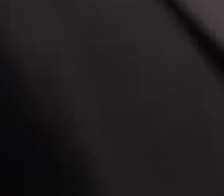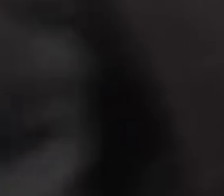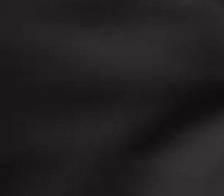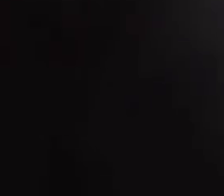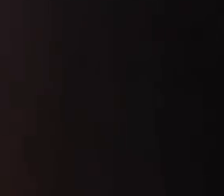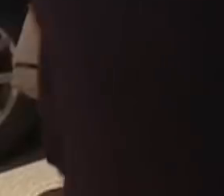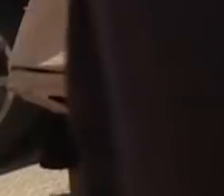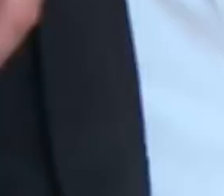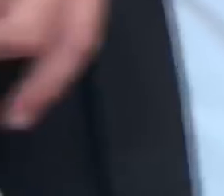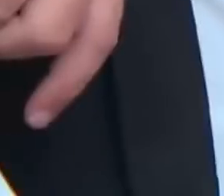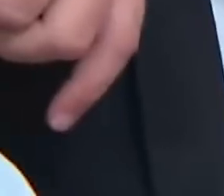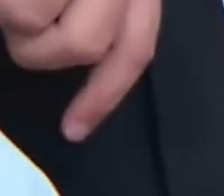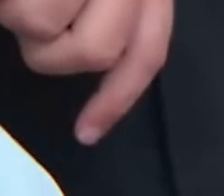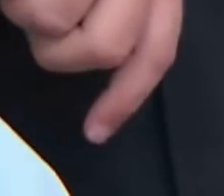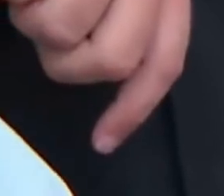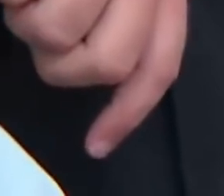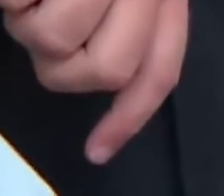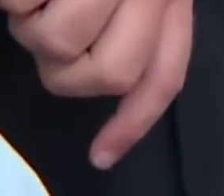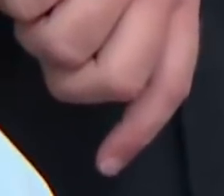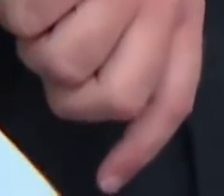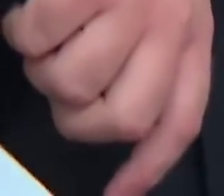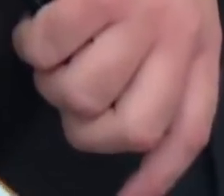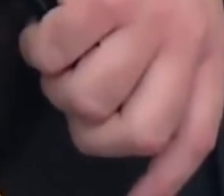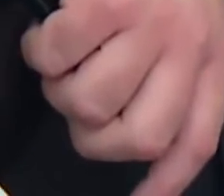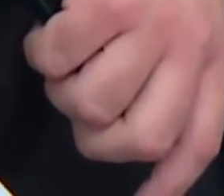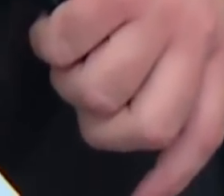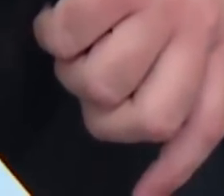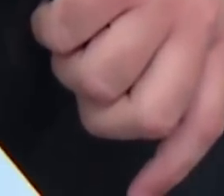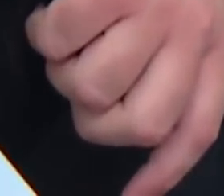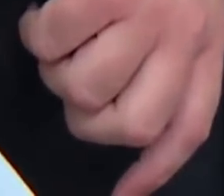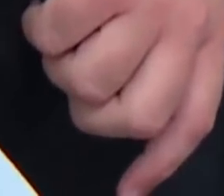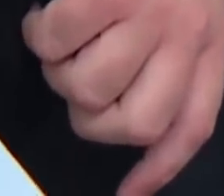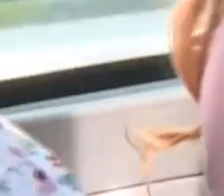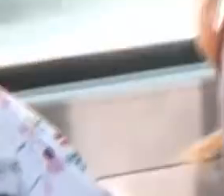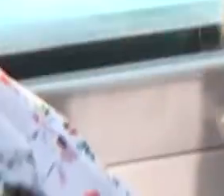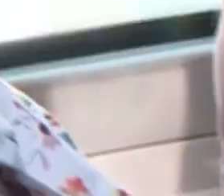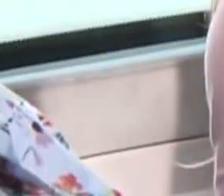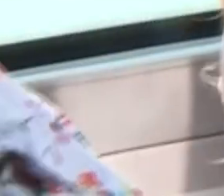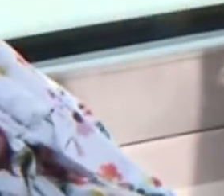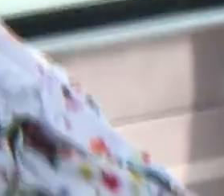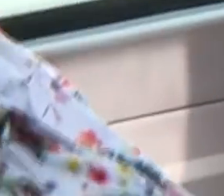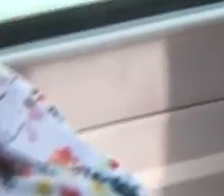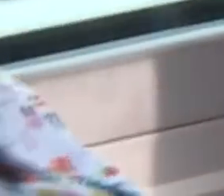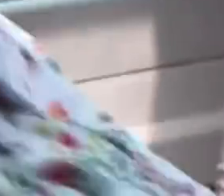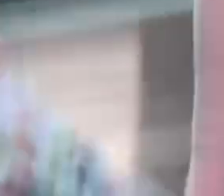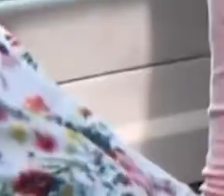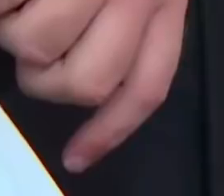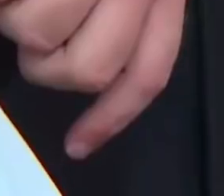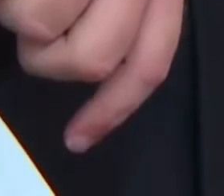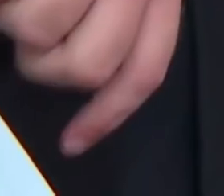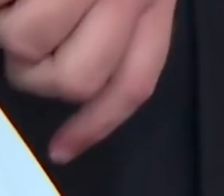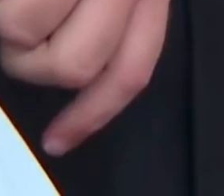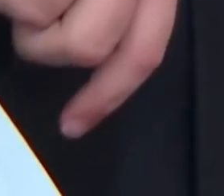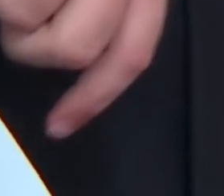ביחד לירושלים. אנחנו עכשיו בדרך למשרד החינוך לפתוח את הקייטנה שם, עד שהם יסכילו להבין שצריכו לפתוח